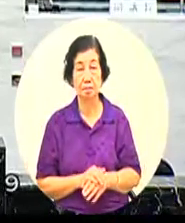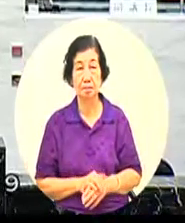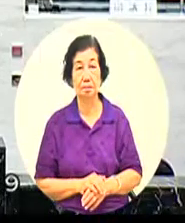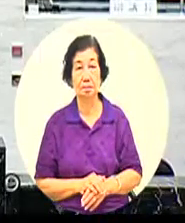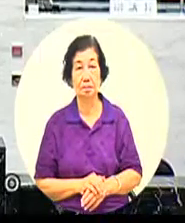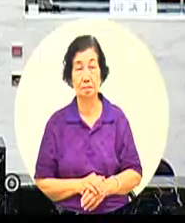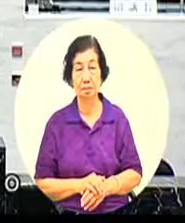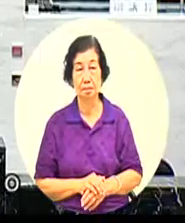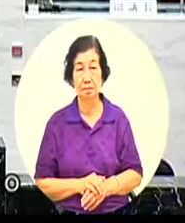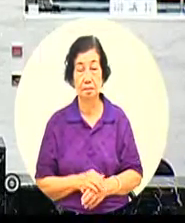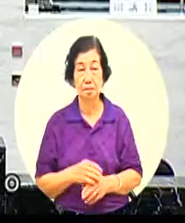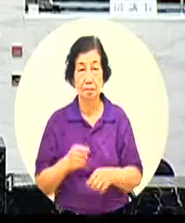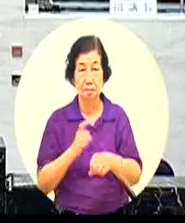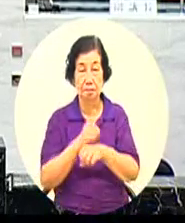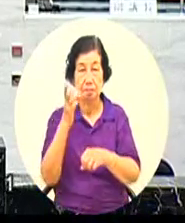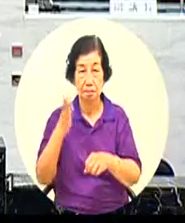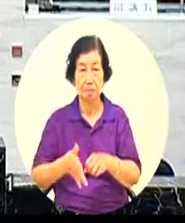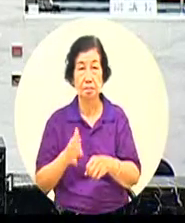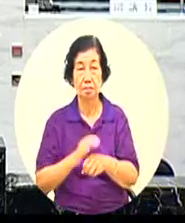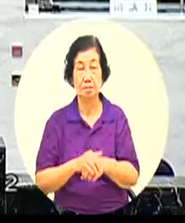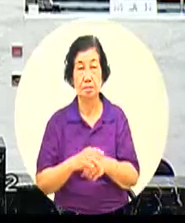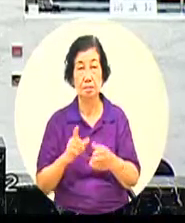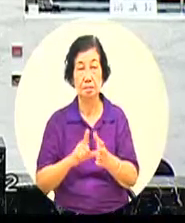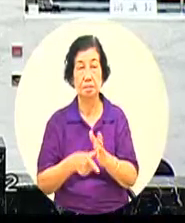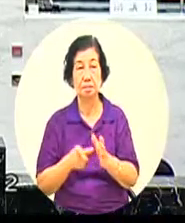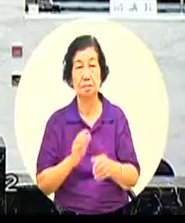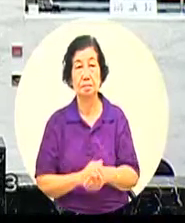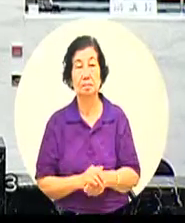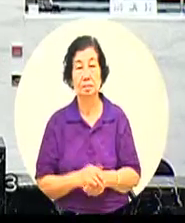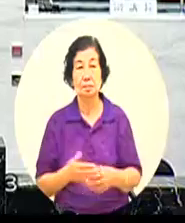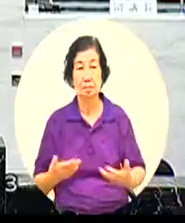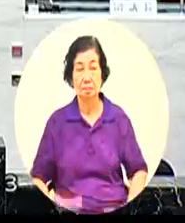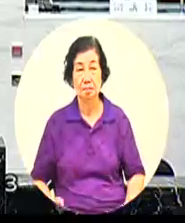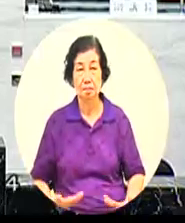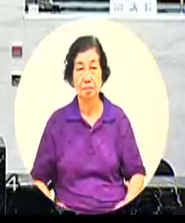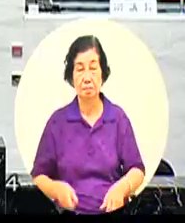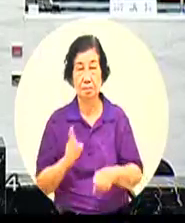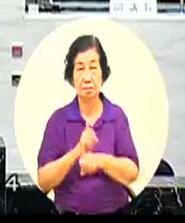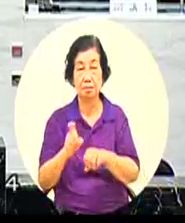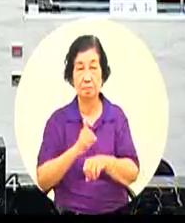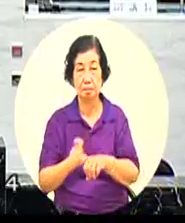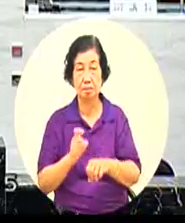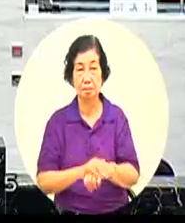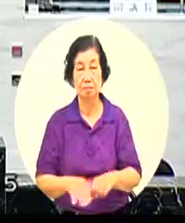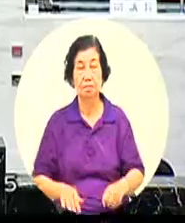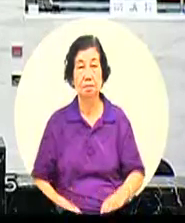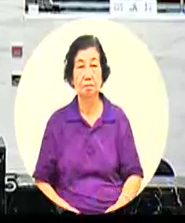一个半多小时，那我们现在先休息10分钟，让大家活动。